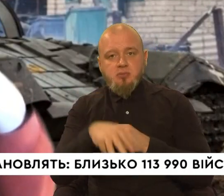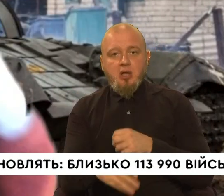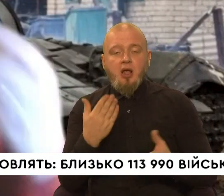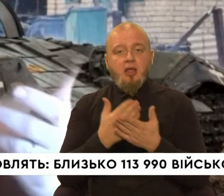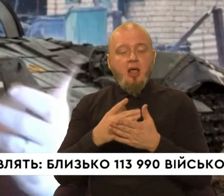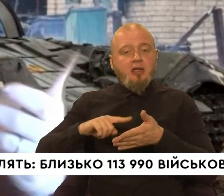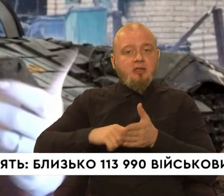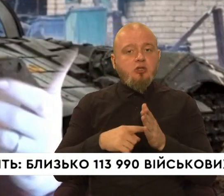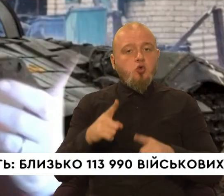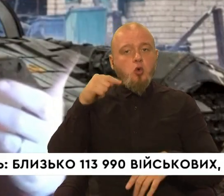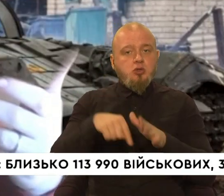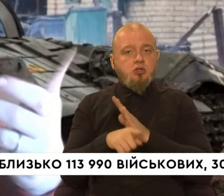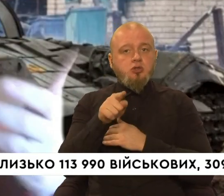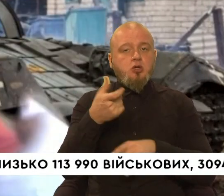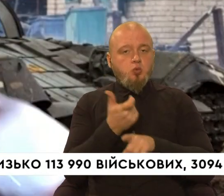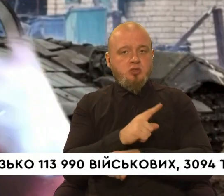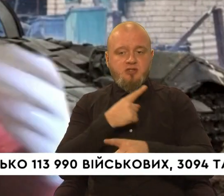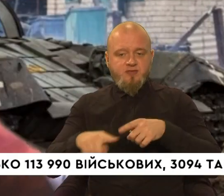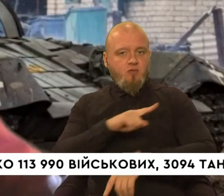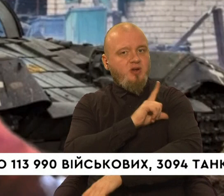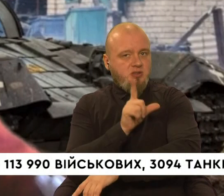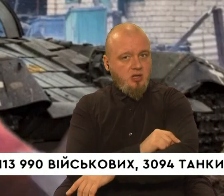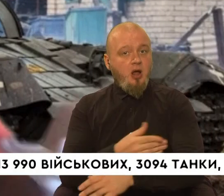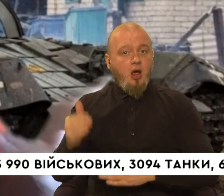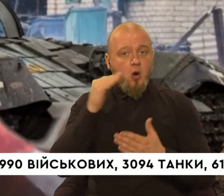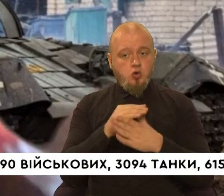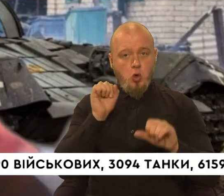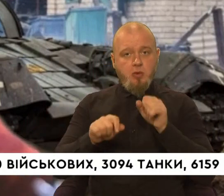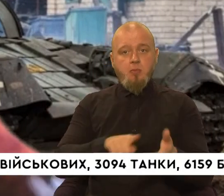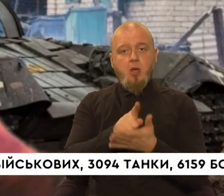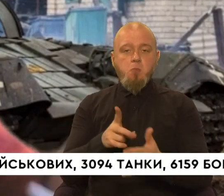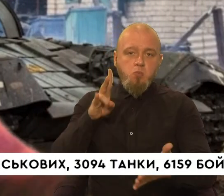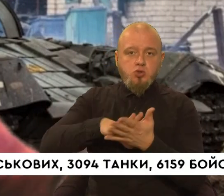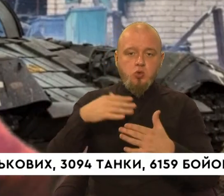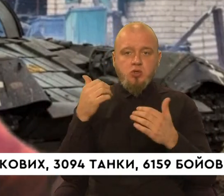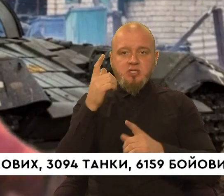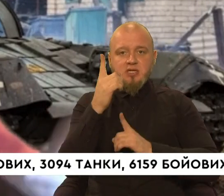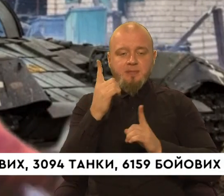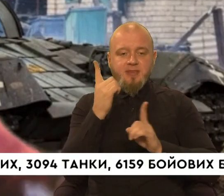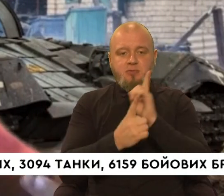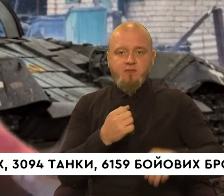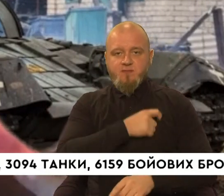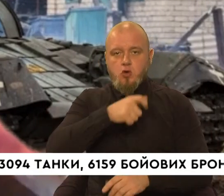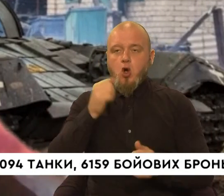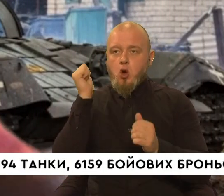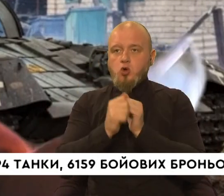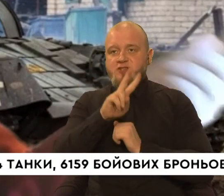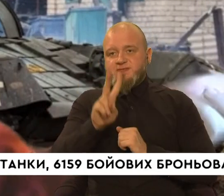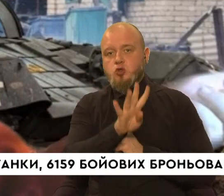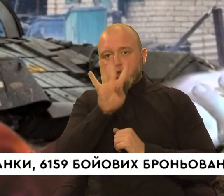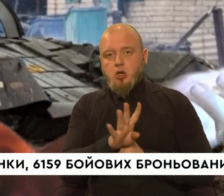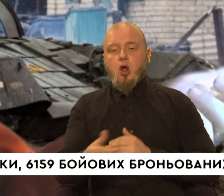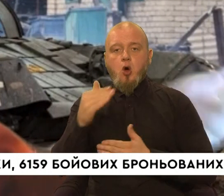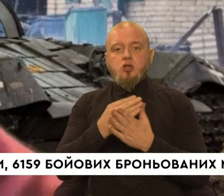тиск, що означає, що ти дуже швидко виснажуєшся. А отже, командування має постійно змінювати військових. Кожні 2-4 години,